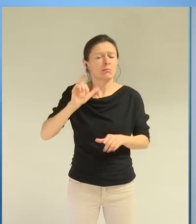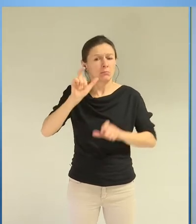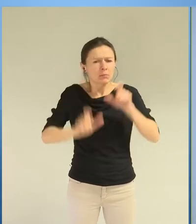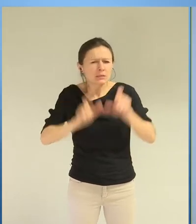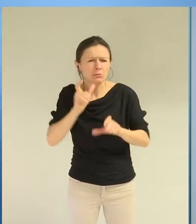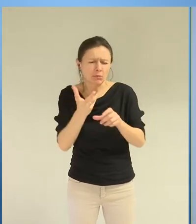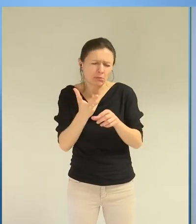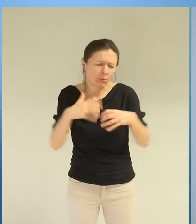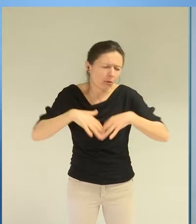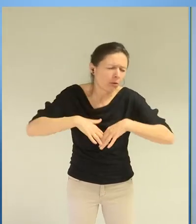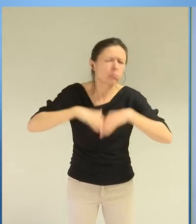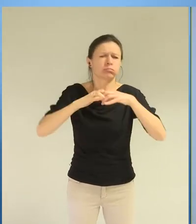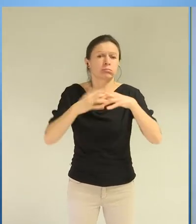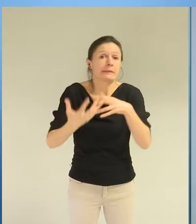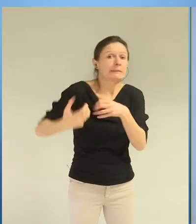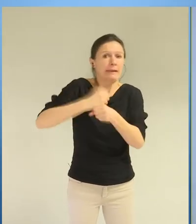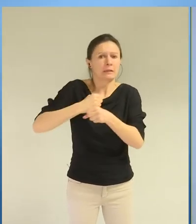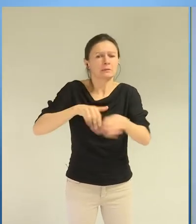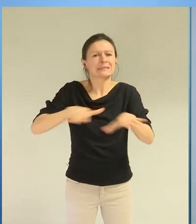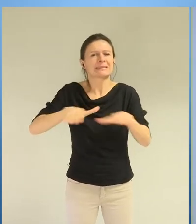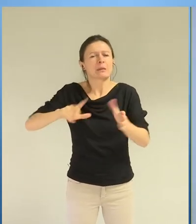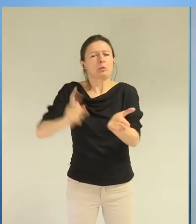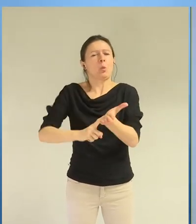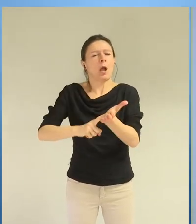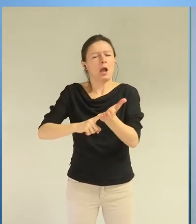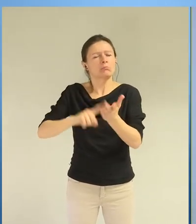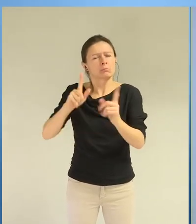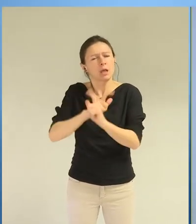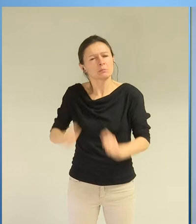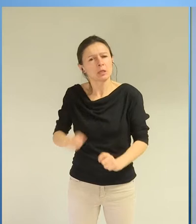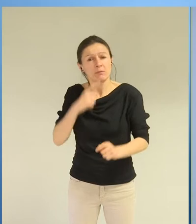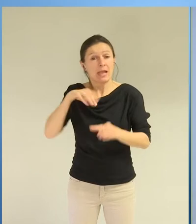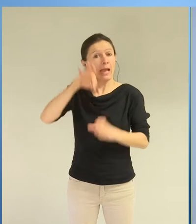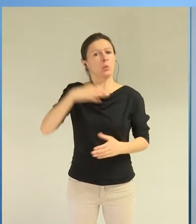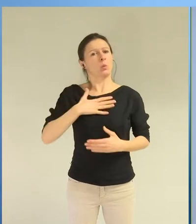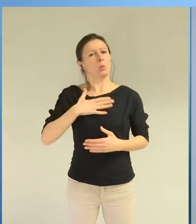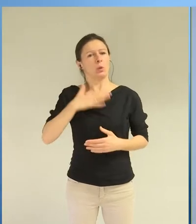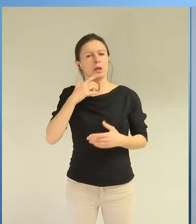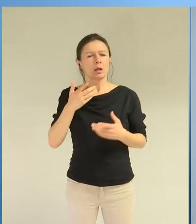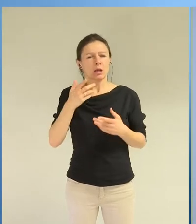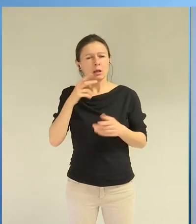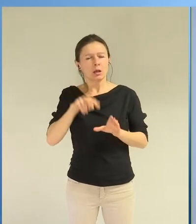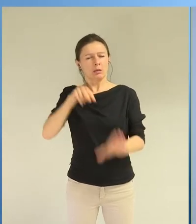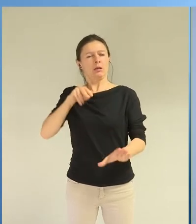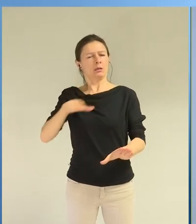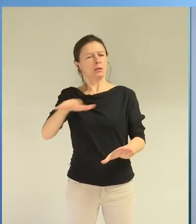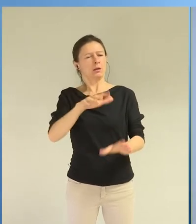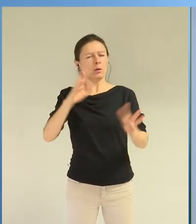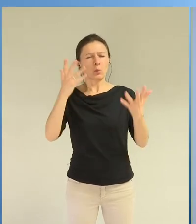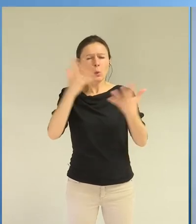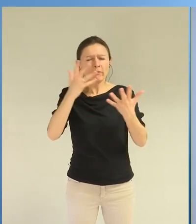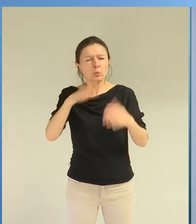de droit est rude la république c'est sortir de la confusion et votre un votre question est un modèle